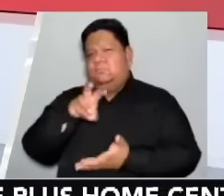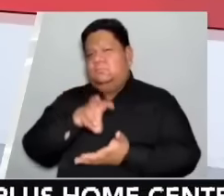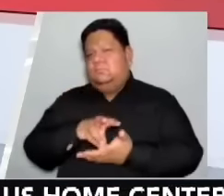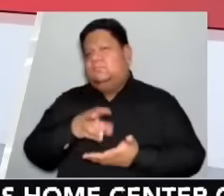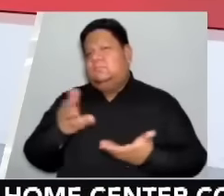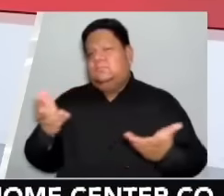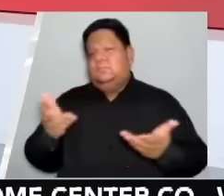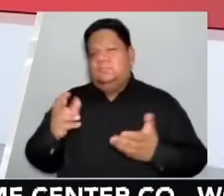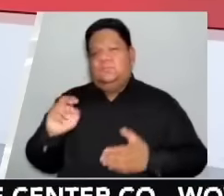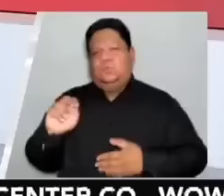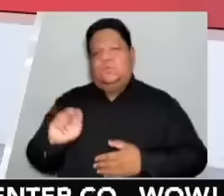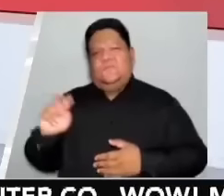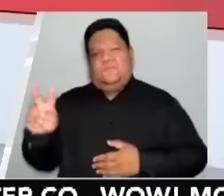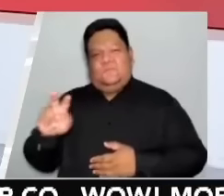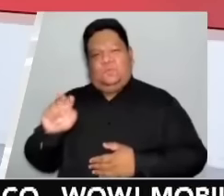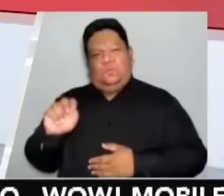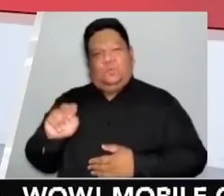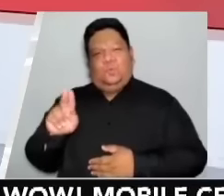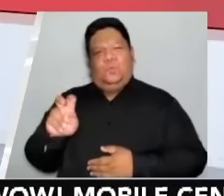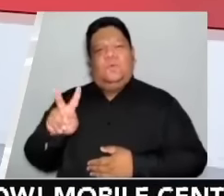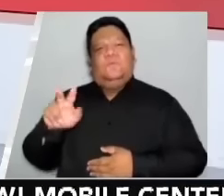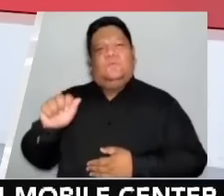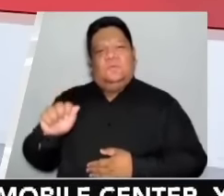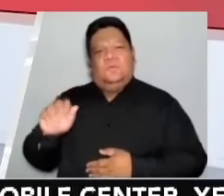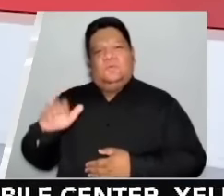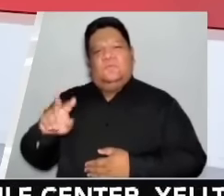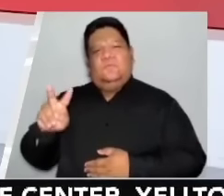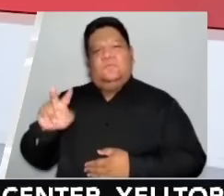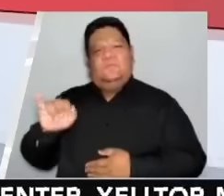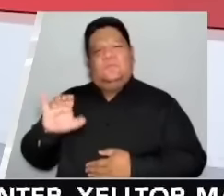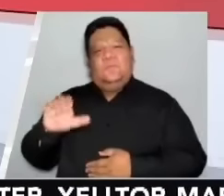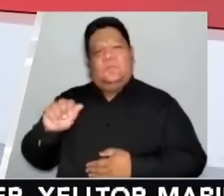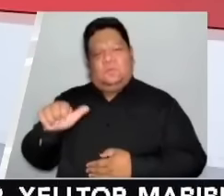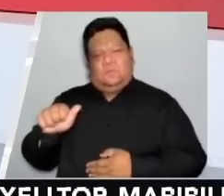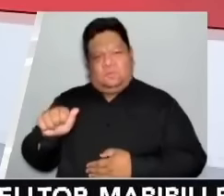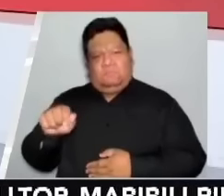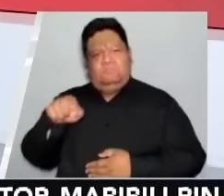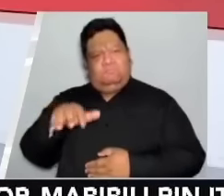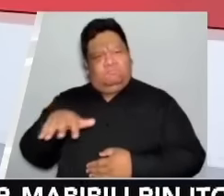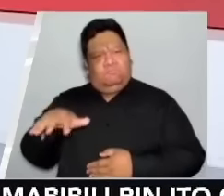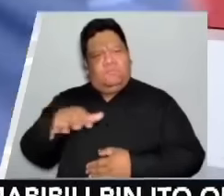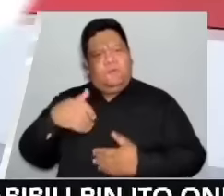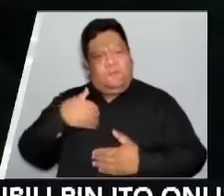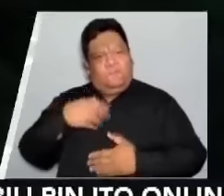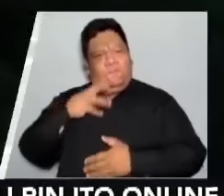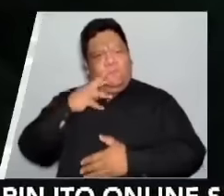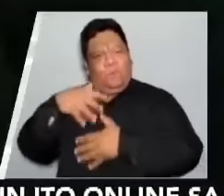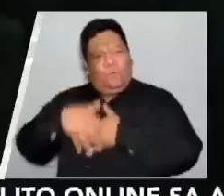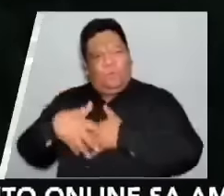bayan may pinagmamalaki ring waterfalls gayan kasama si Mar